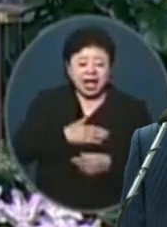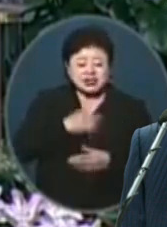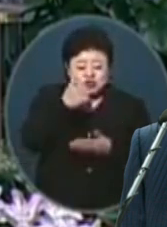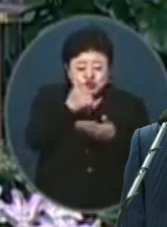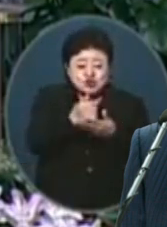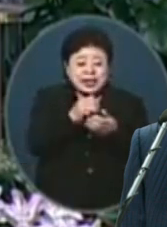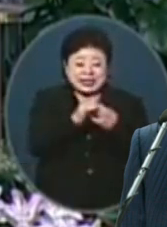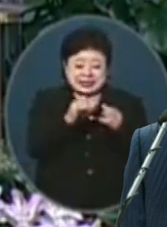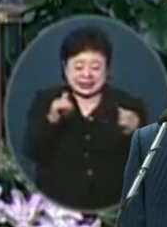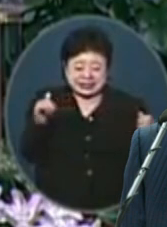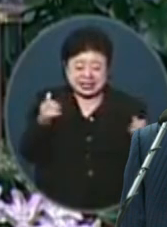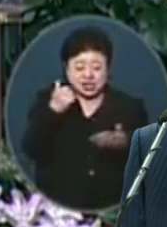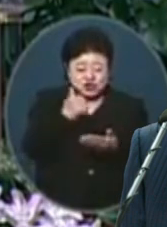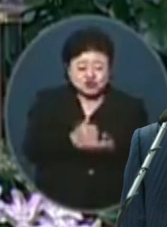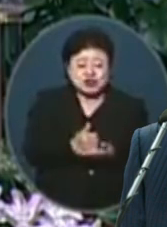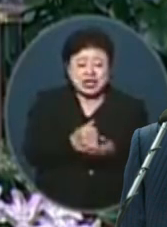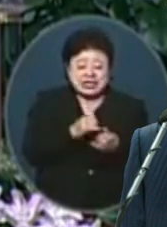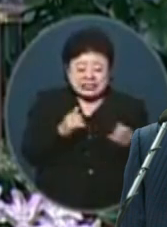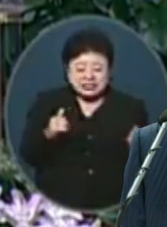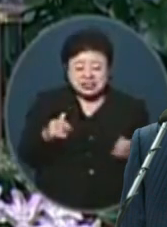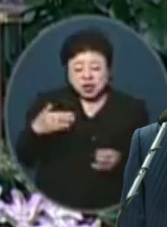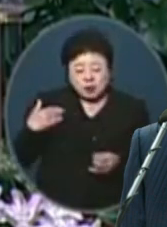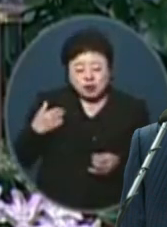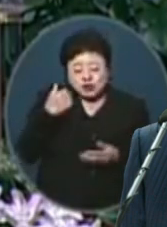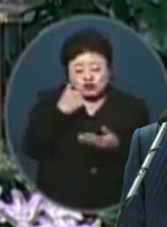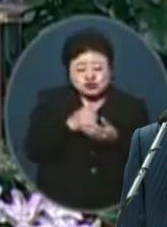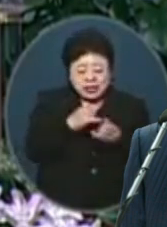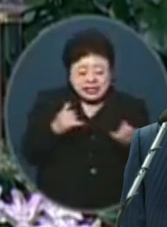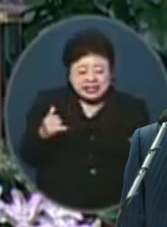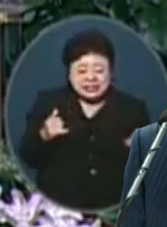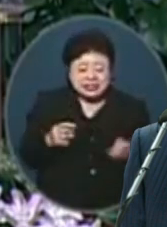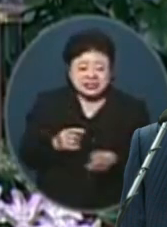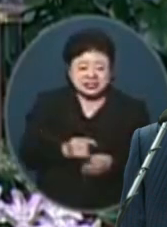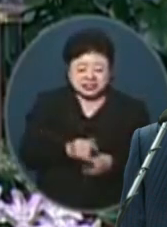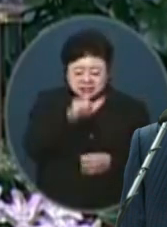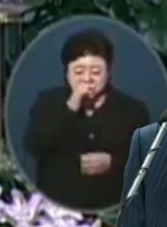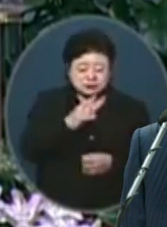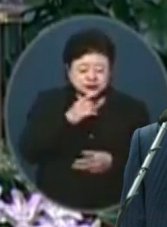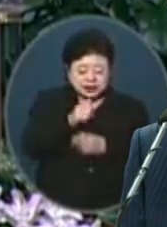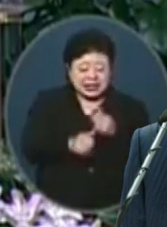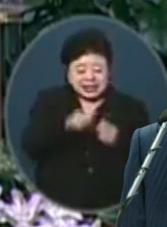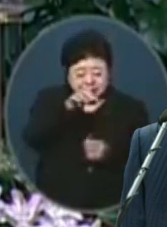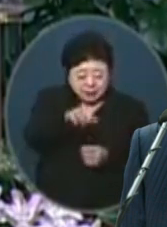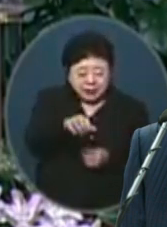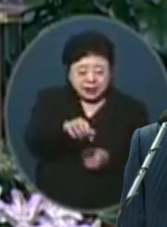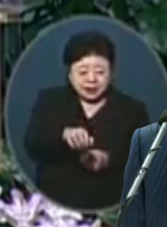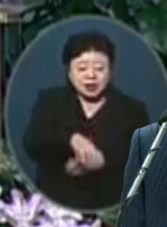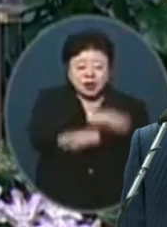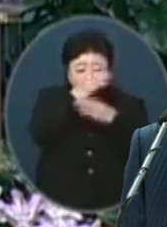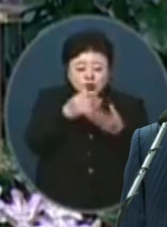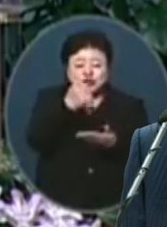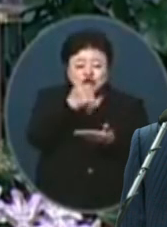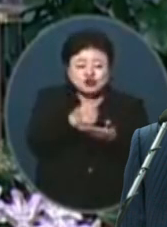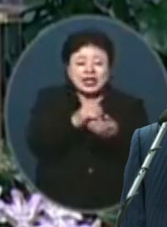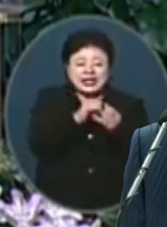죄인과 죄인임을 모르는 죄인이 있을 뿐 하나님 앞에서는 모두가 다